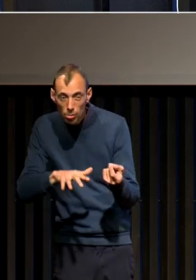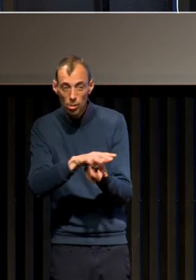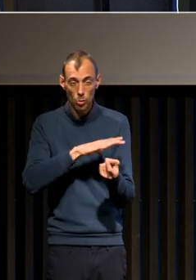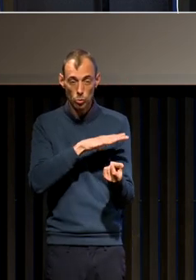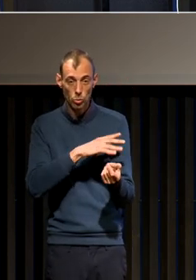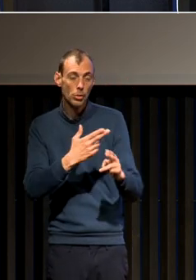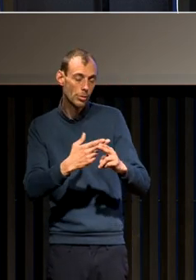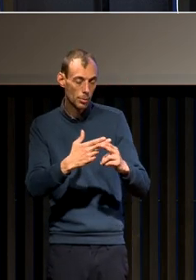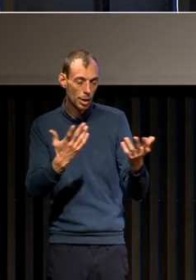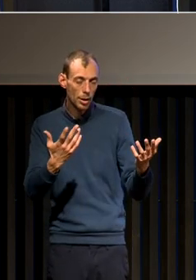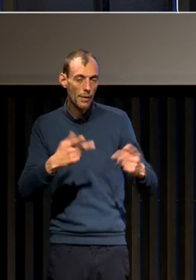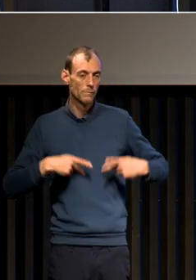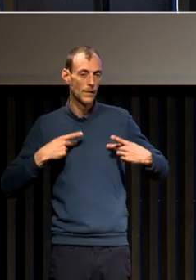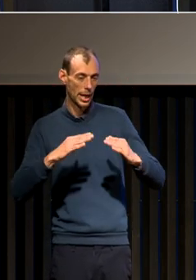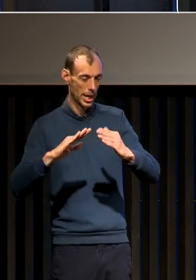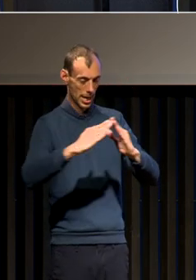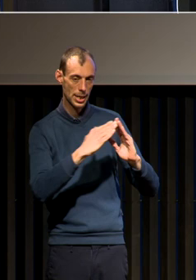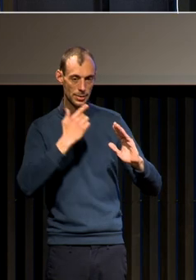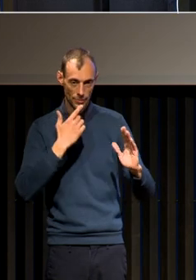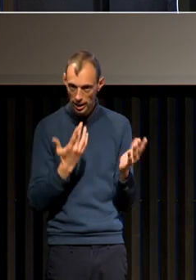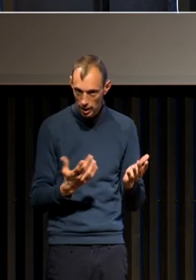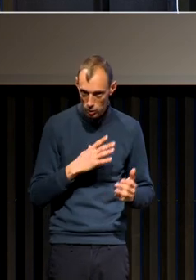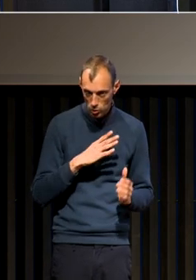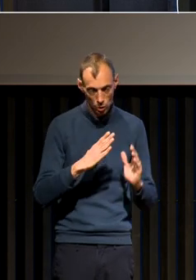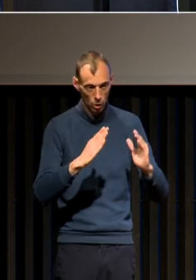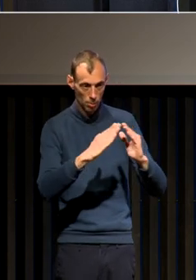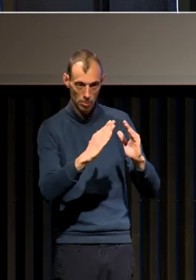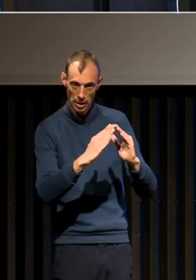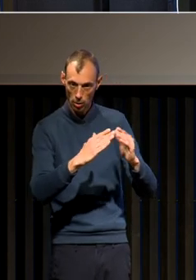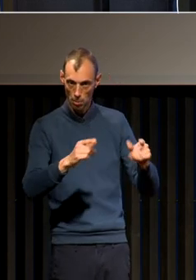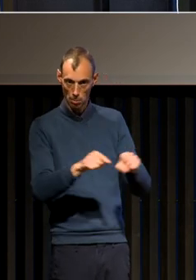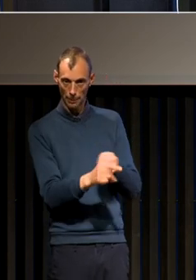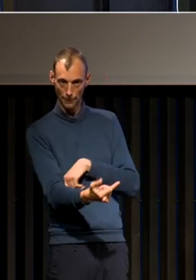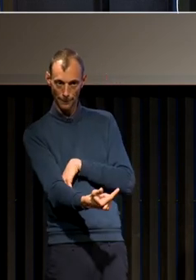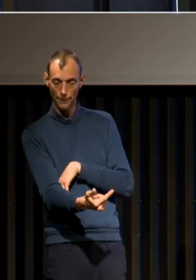vérifier qu'il justifie d'une domiciliation commune.